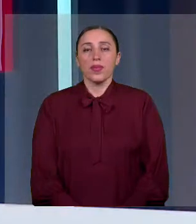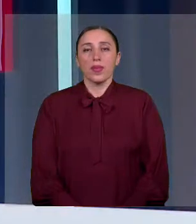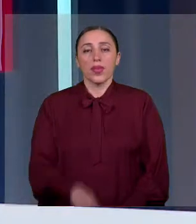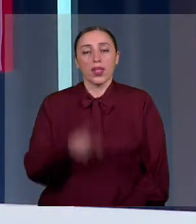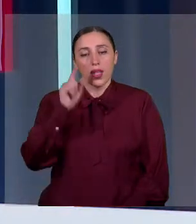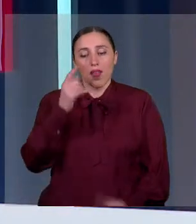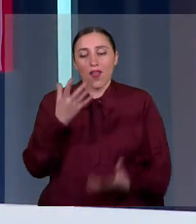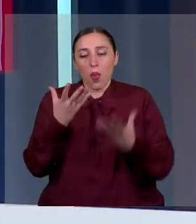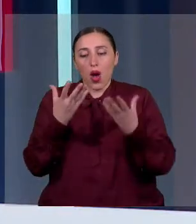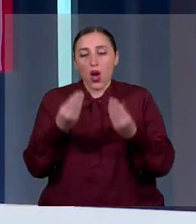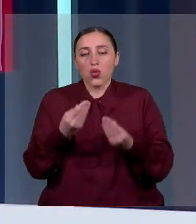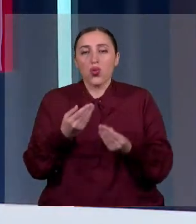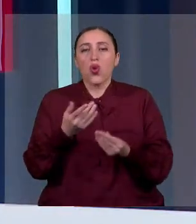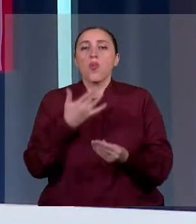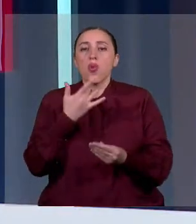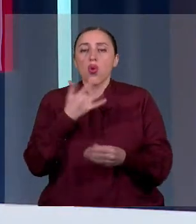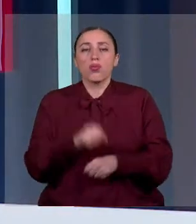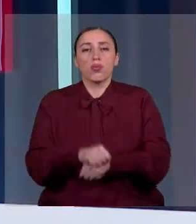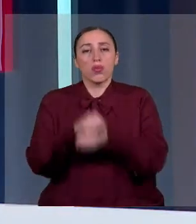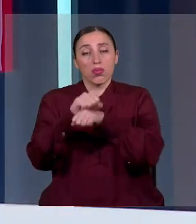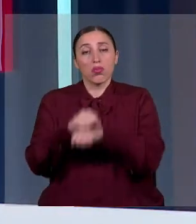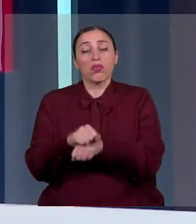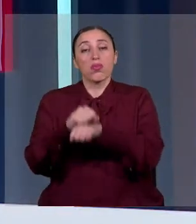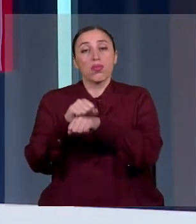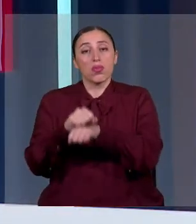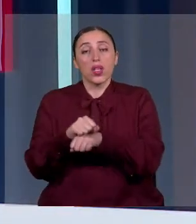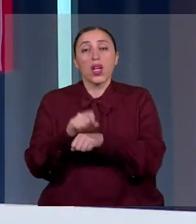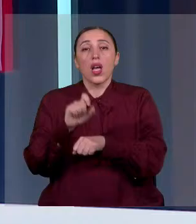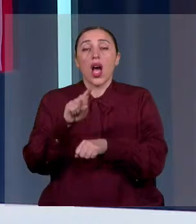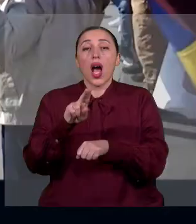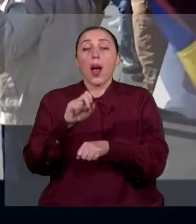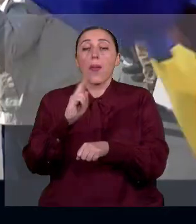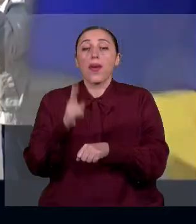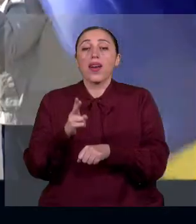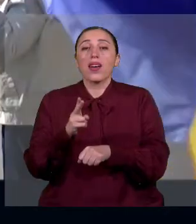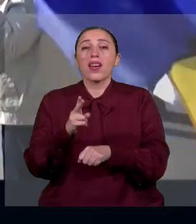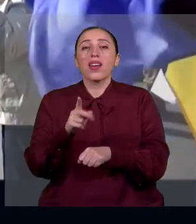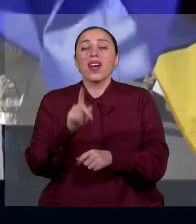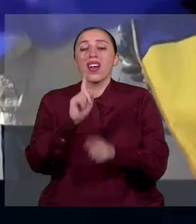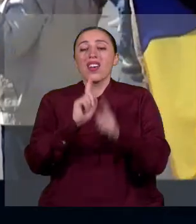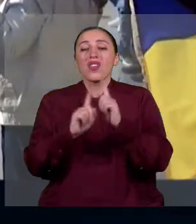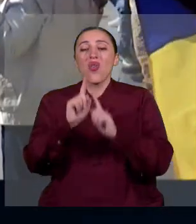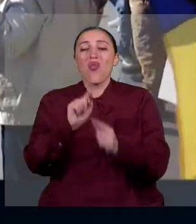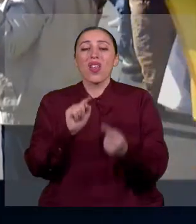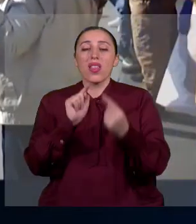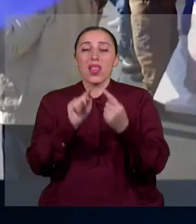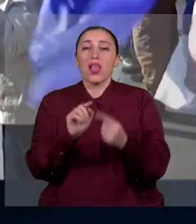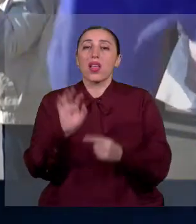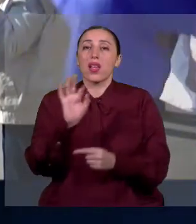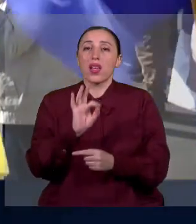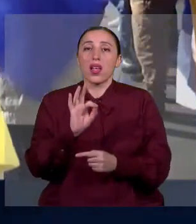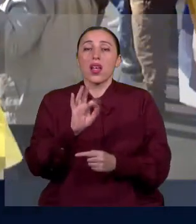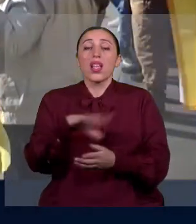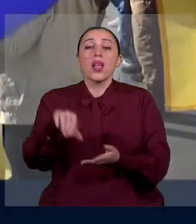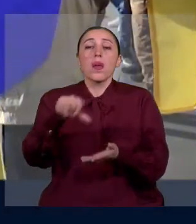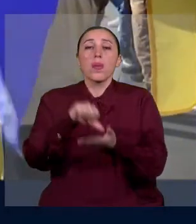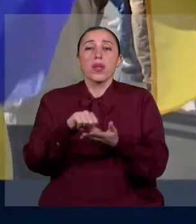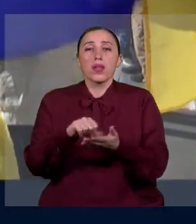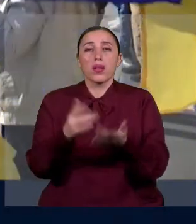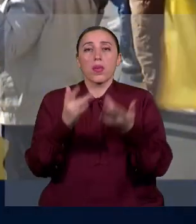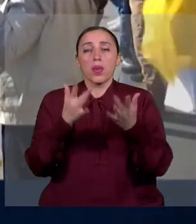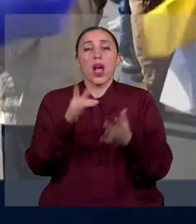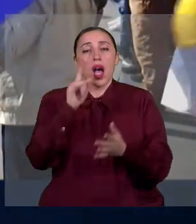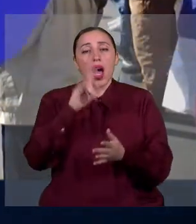Երևանում այսօր մի քանի բողոքի ակցիաներ են անցկացվել ՀԱՊԿ-ի գագաթնաժողովի դեմ։ Մասնակիցները նաև պահանջել են, որ Հայաստանը